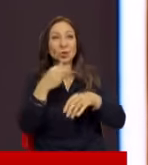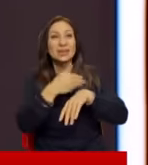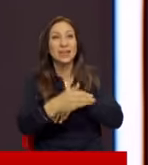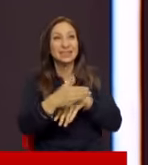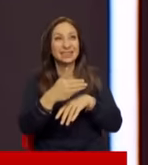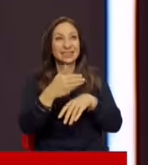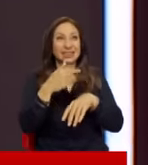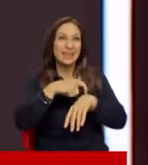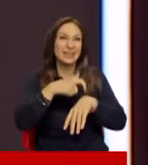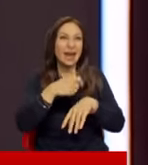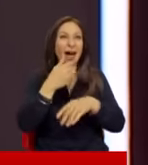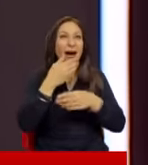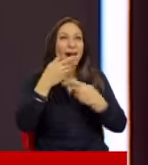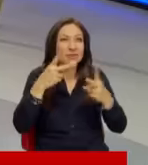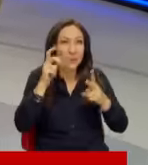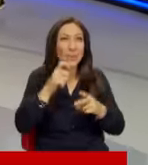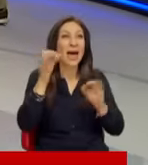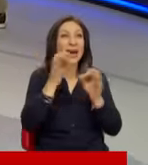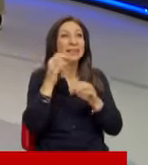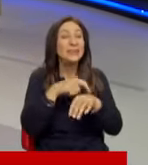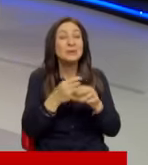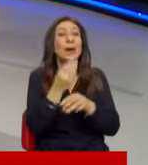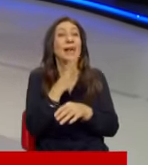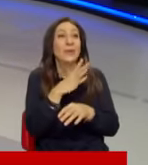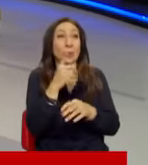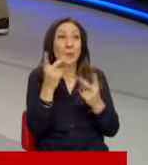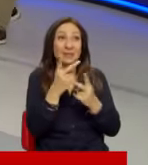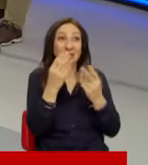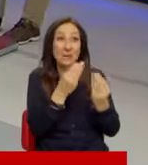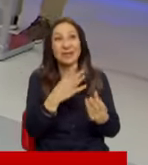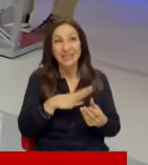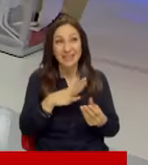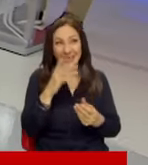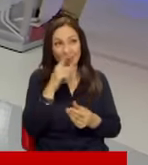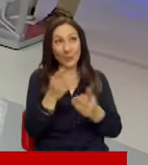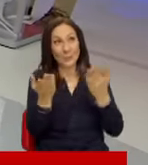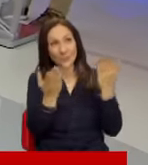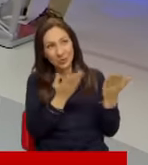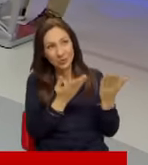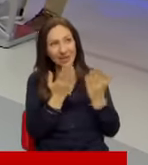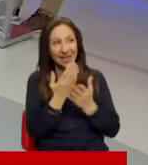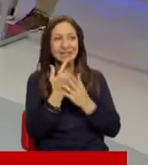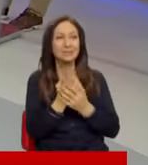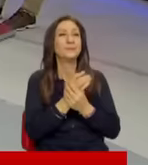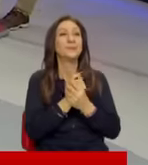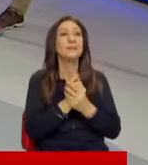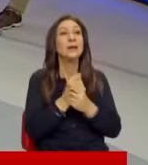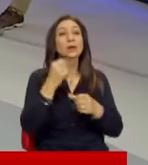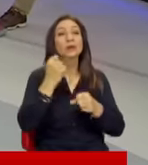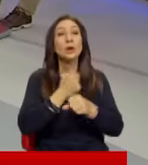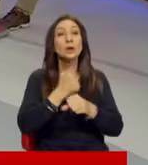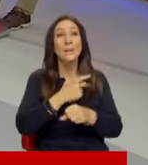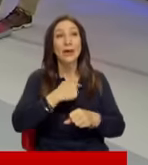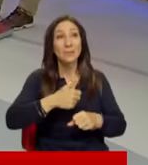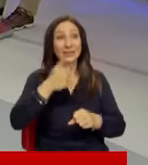saatte verdin o mesajı. Belki erken saatte uyaranlara verdin. Onlara da o mesajı vermek evet. İstersen buyur gel dedim. Zonguldak evet. Belediye